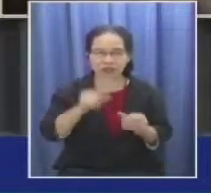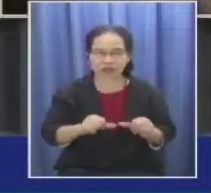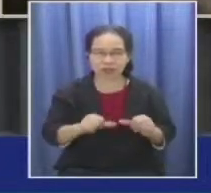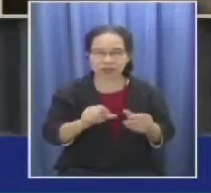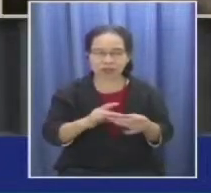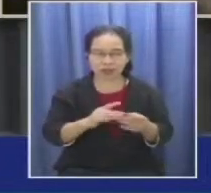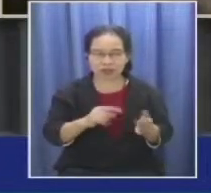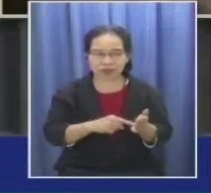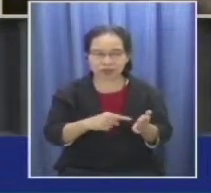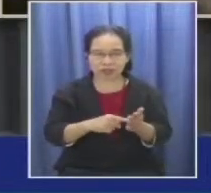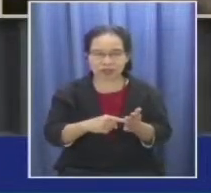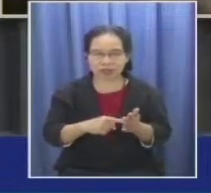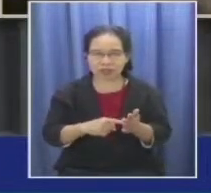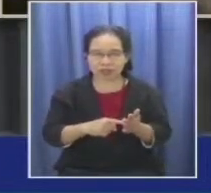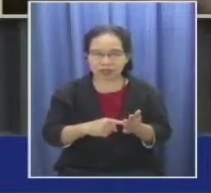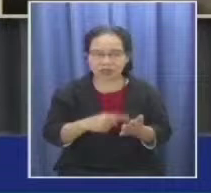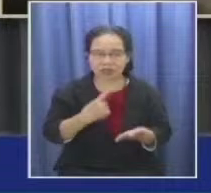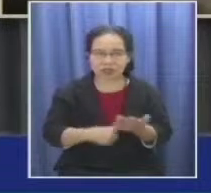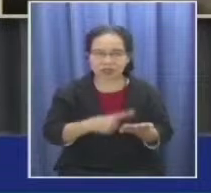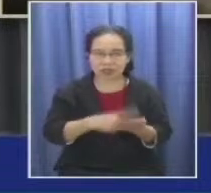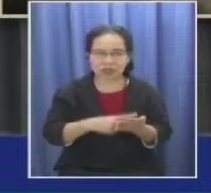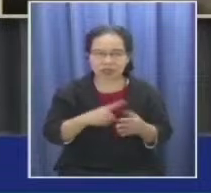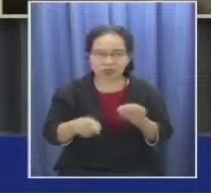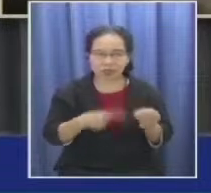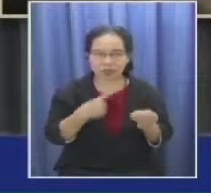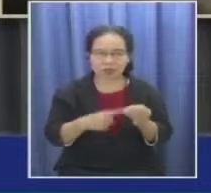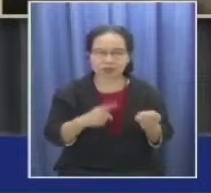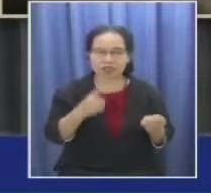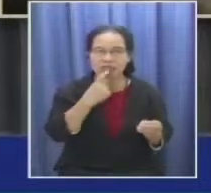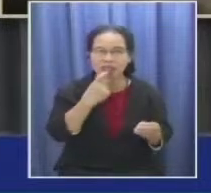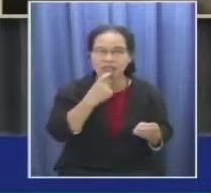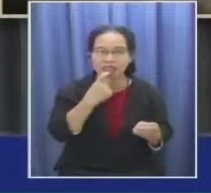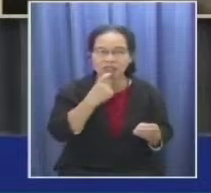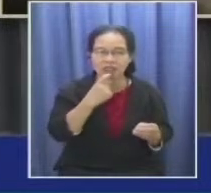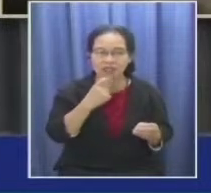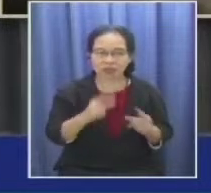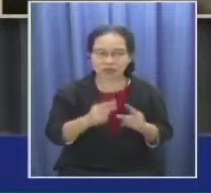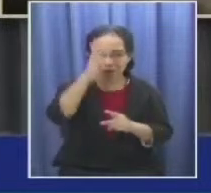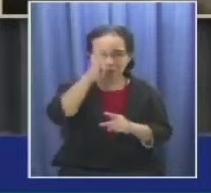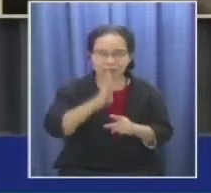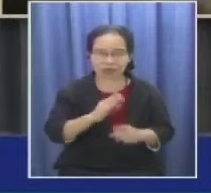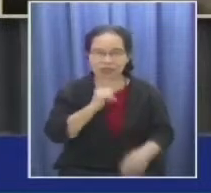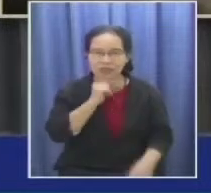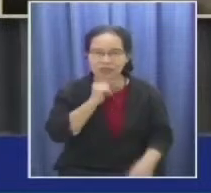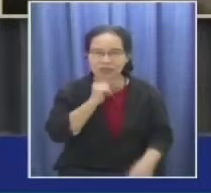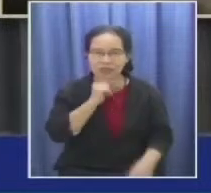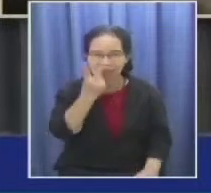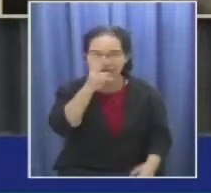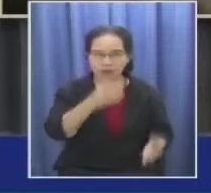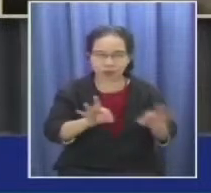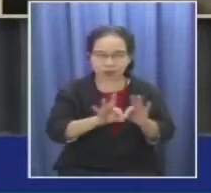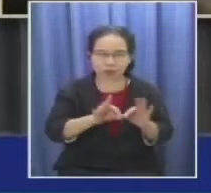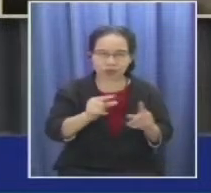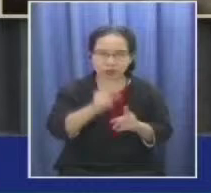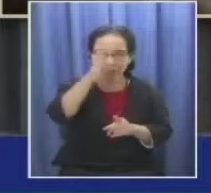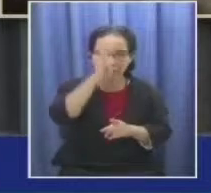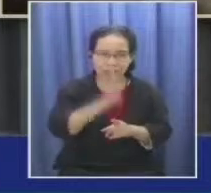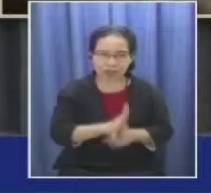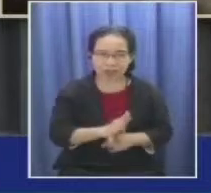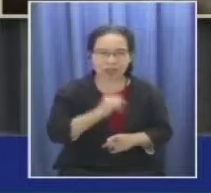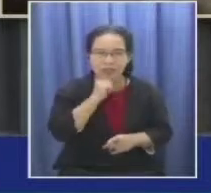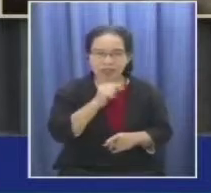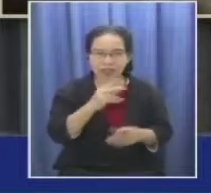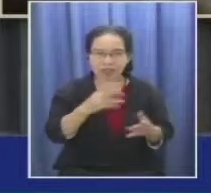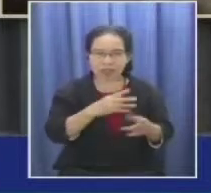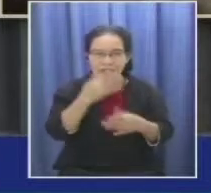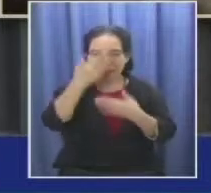tie wo mpaebɔ wɔkyena sɛ Nyankopɔn yɛ adom a asɛm tie nto aso ɔfa tɛkyerɛ ma no ho ne yɛbɛsua ɛnɛ yahunu nneɛma